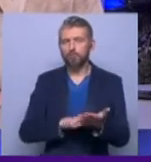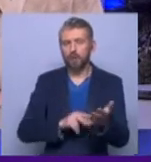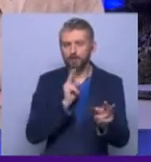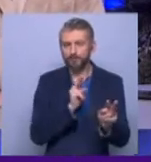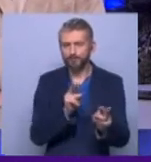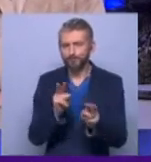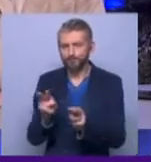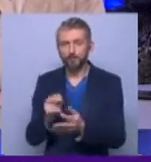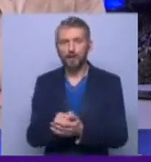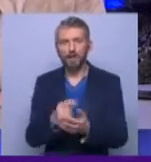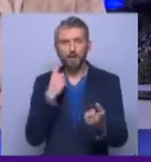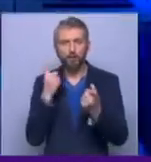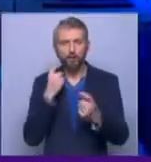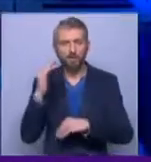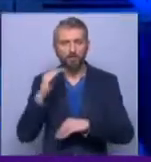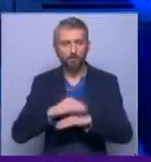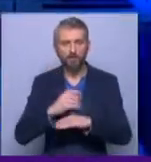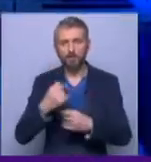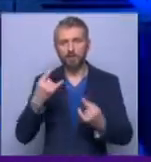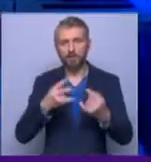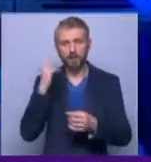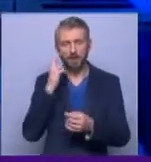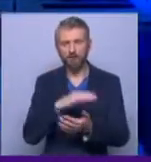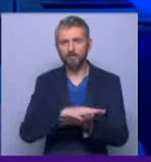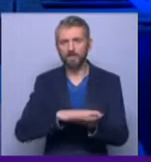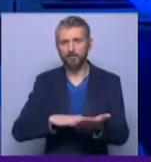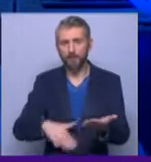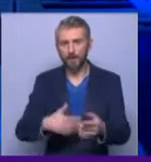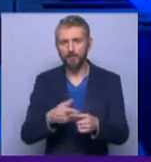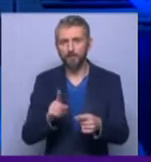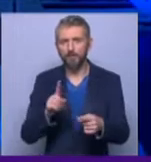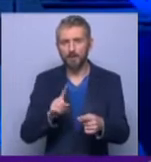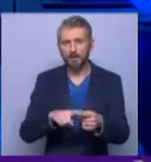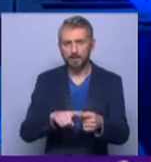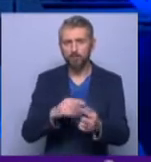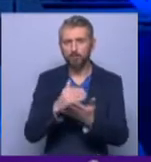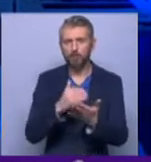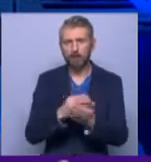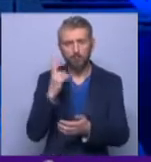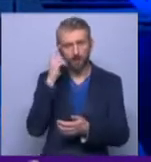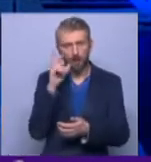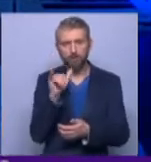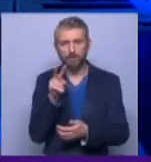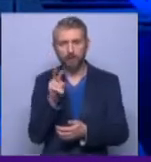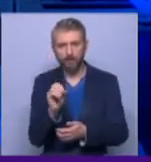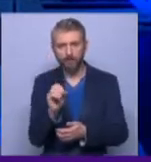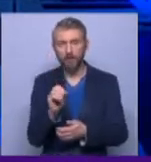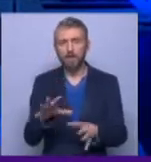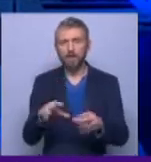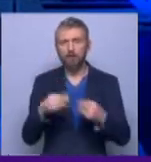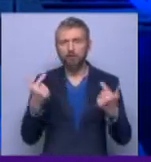на пульсі. Я нагадаю, що інформаційний вечір на телеканалі «Київ триває». Це проєкт «Київ Лайв». Мене звуть Василь Климчук. І разом із гостями